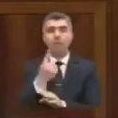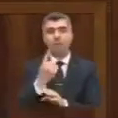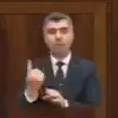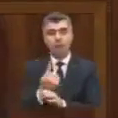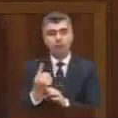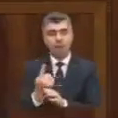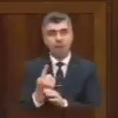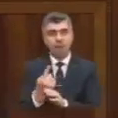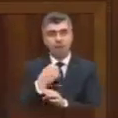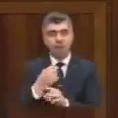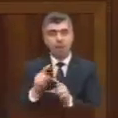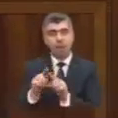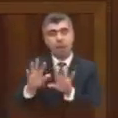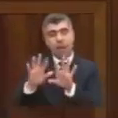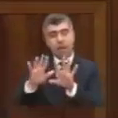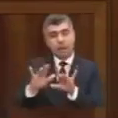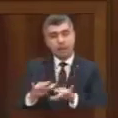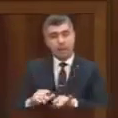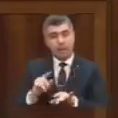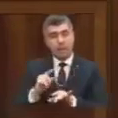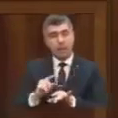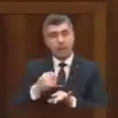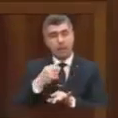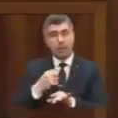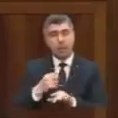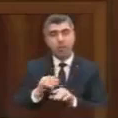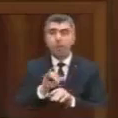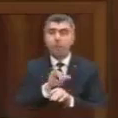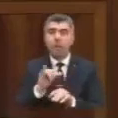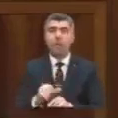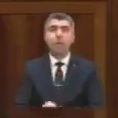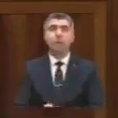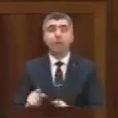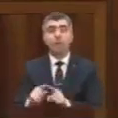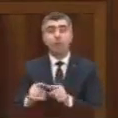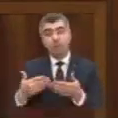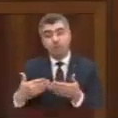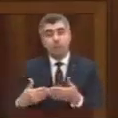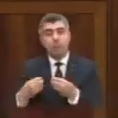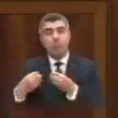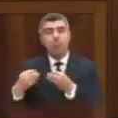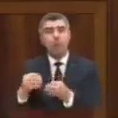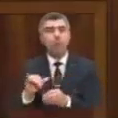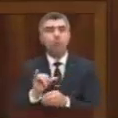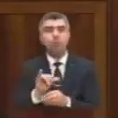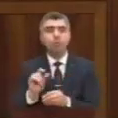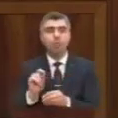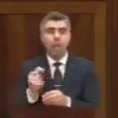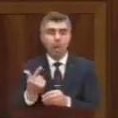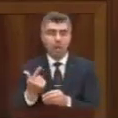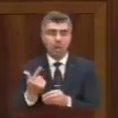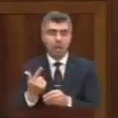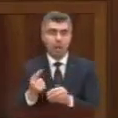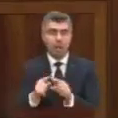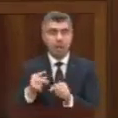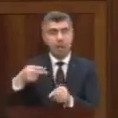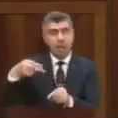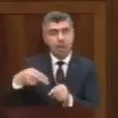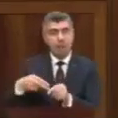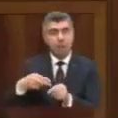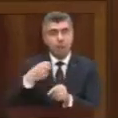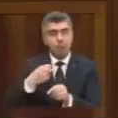12 فاصله، هذا راه في التقرير اللي قدمته غير نهار 14، ماشي حنا. شحال كيتباع الان؟ اليوم مع الدرا داير الغازوال داير